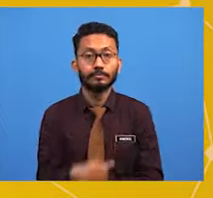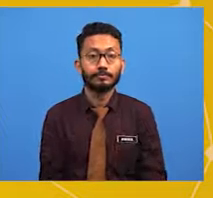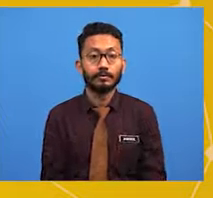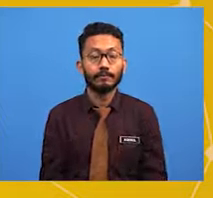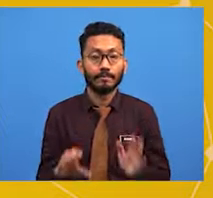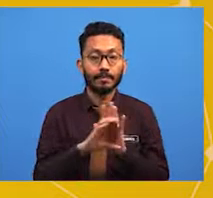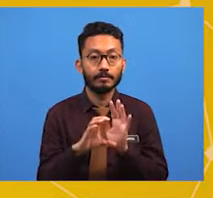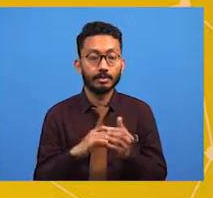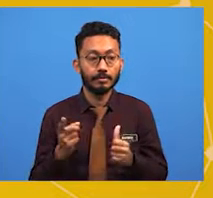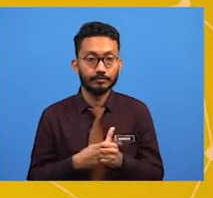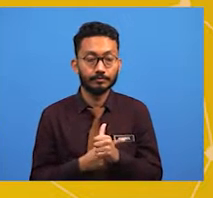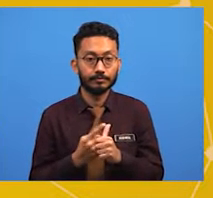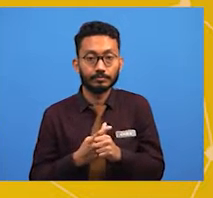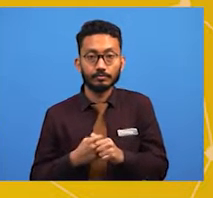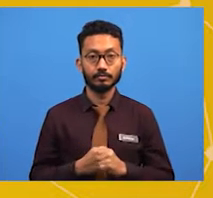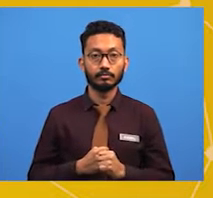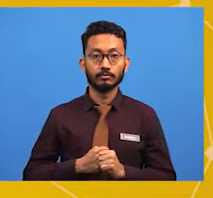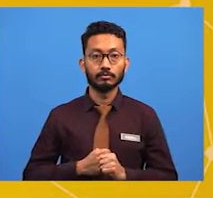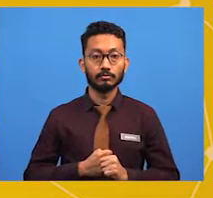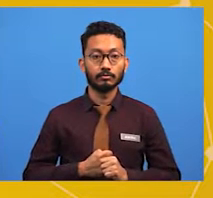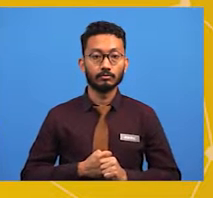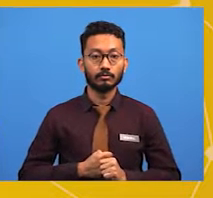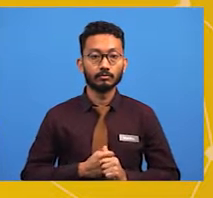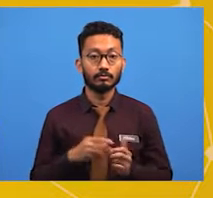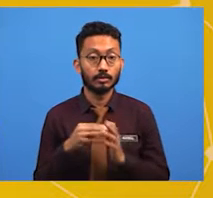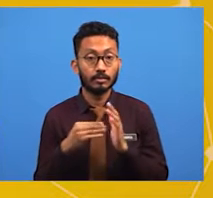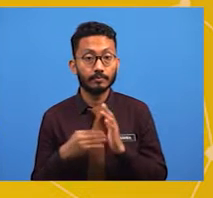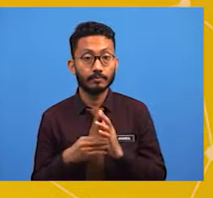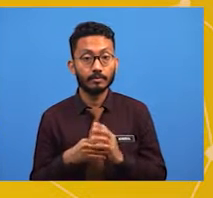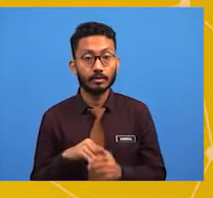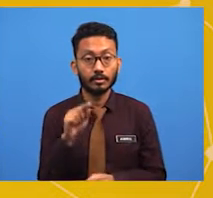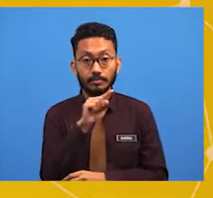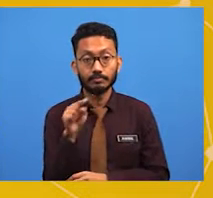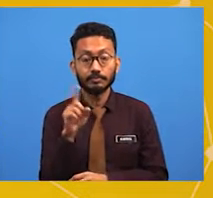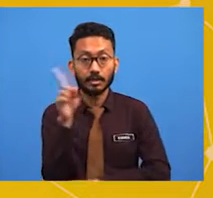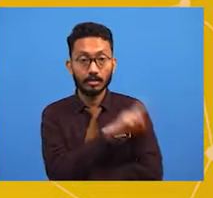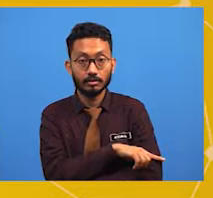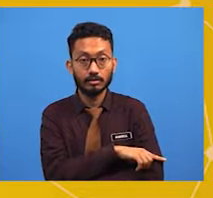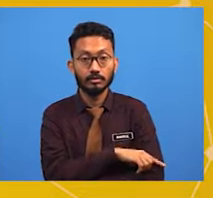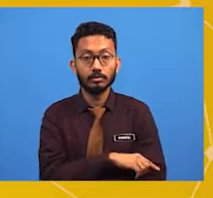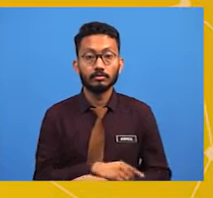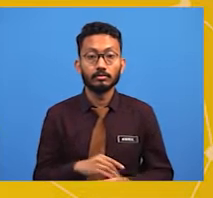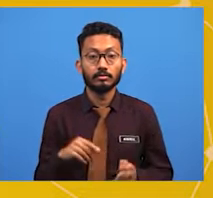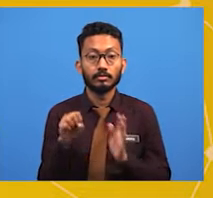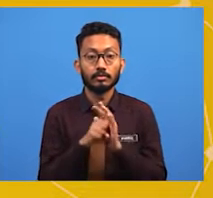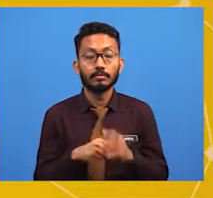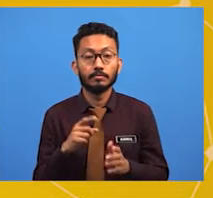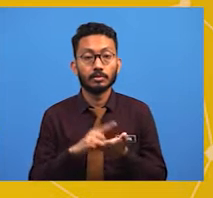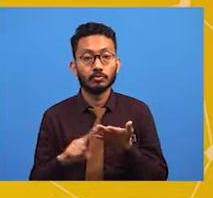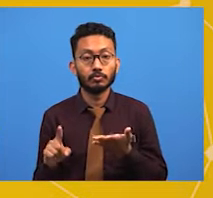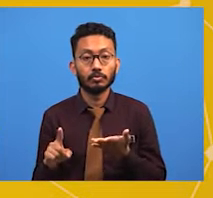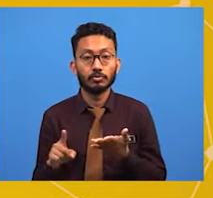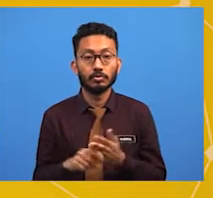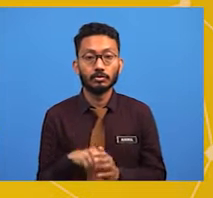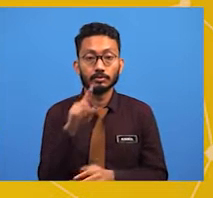Contoh yang pertama ialah bilangan garis bawah hari garis bawah seminggu sama